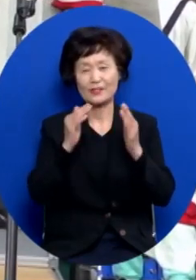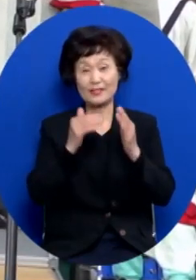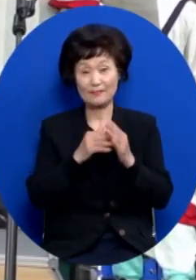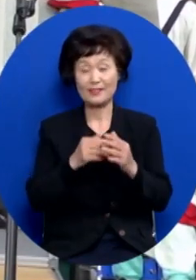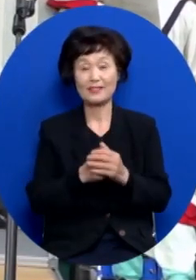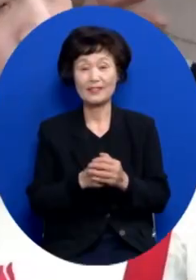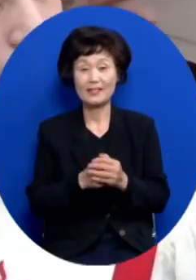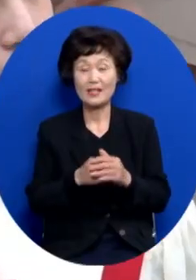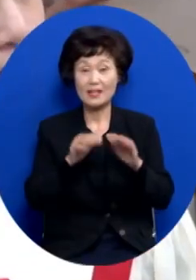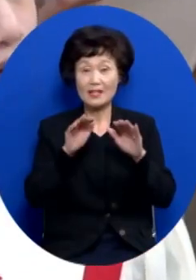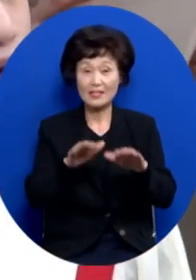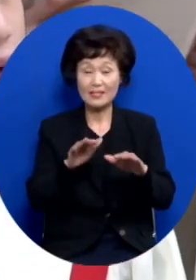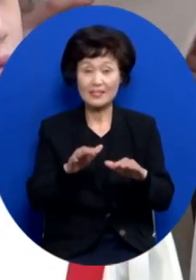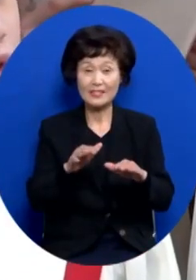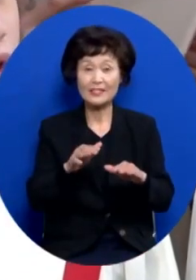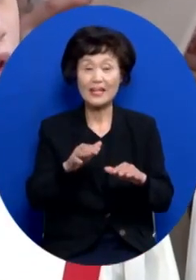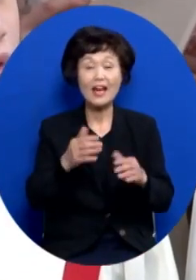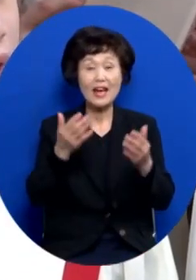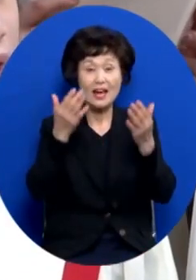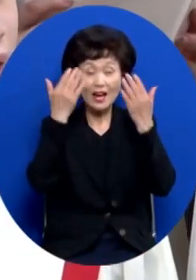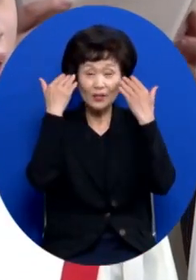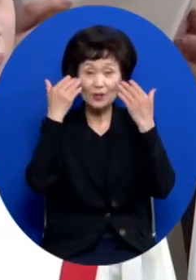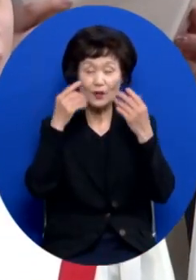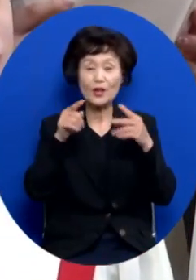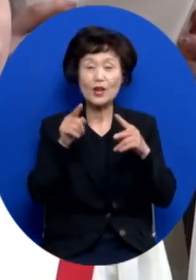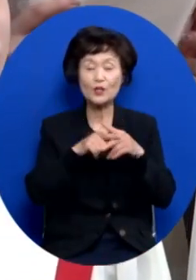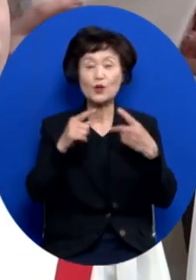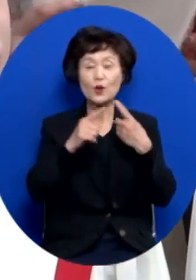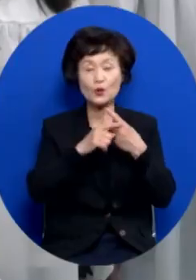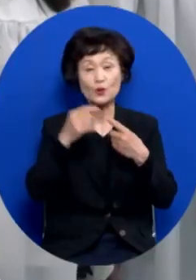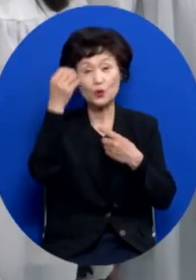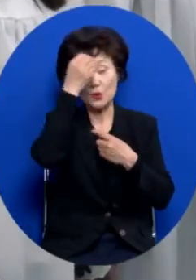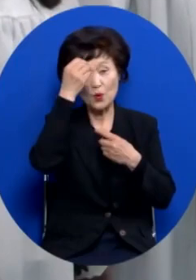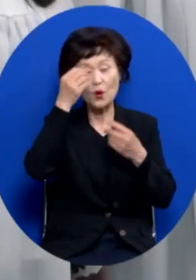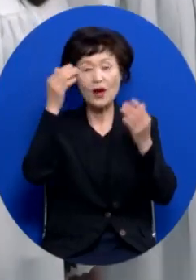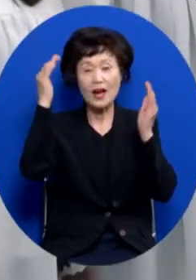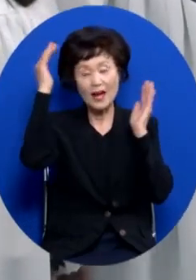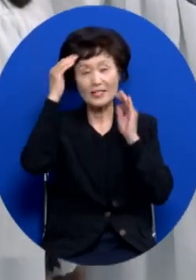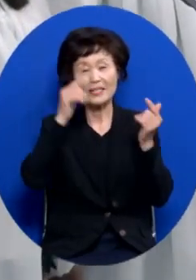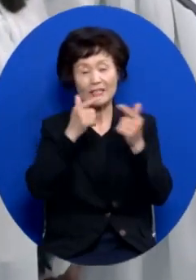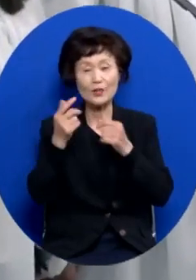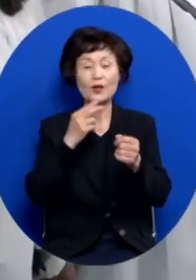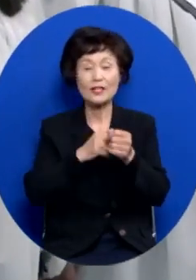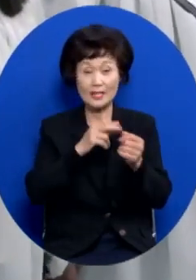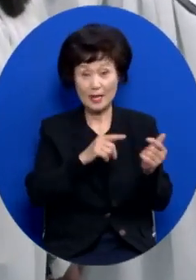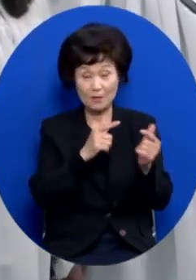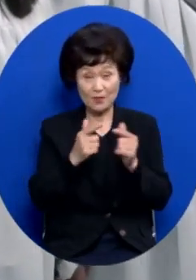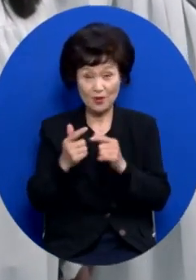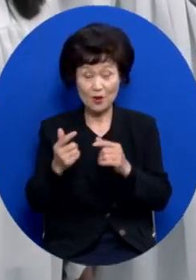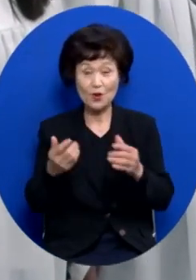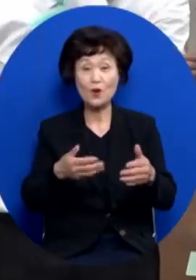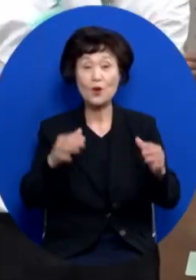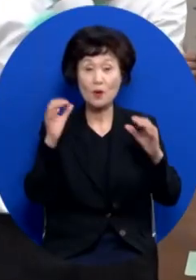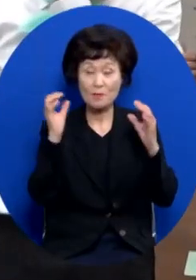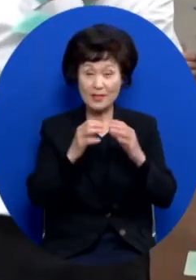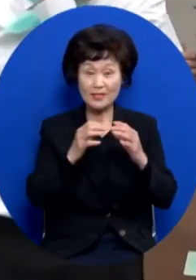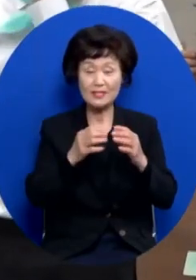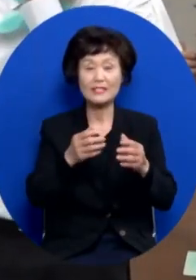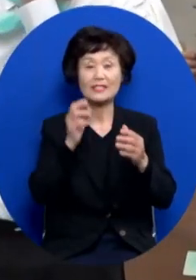광명복지재단은 현재 해광학교의 초중고 과정 학생과 교직원들로 구성된 비다